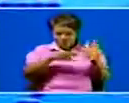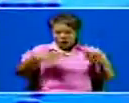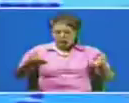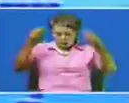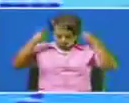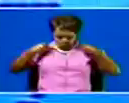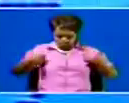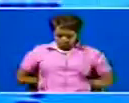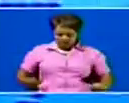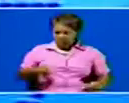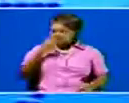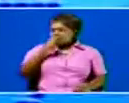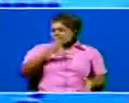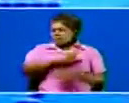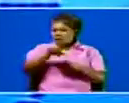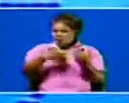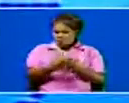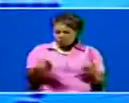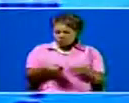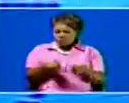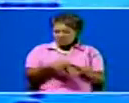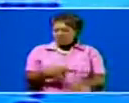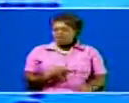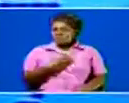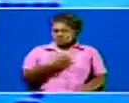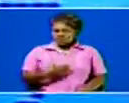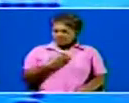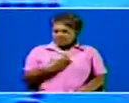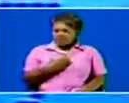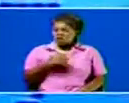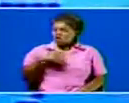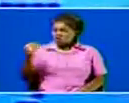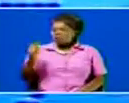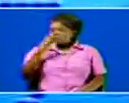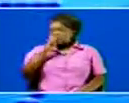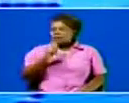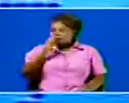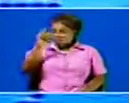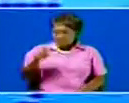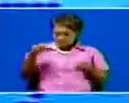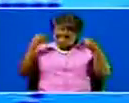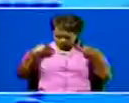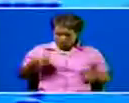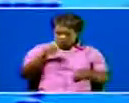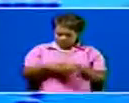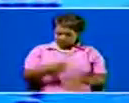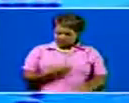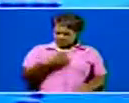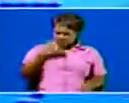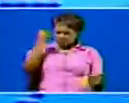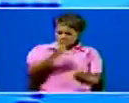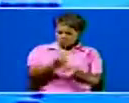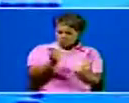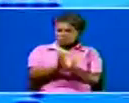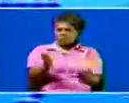na Watanzania wote na pia wageni ambao wanahitaji huduma katika ofisi hizo za umma. Na hivyo basi, unapozuru ofisi za umma za nchi